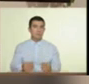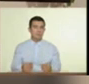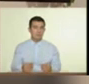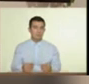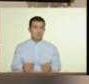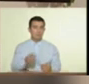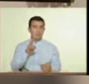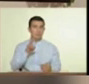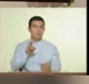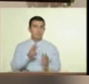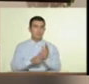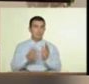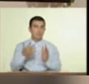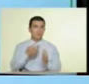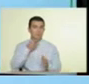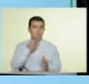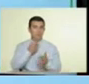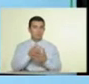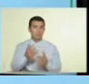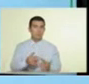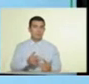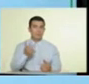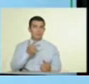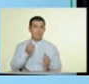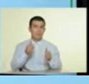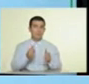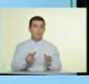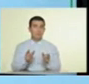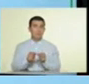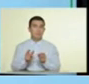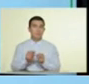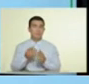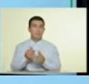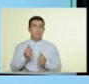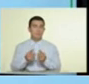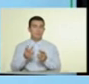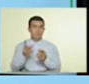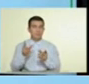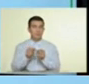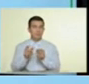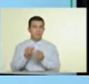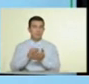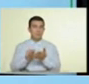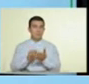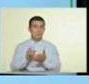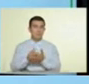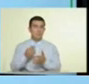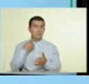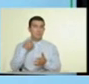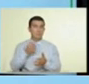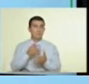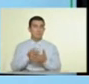285-chi masalaga e'tiboringizni qarating. 3-chi rasmdan foydalanib tenglama tuzing va noma'lumning massasini